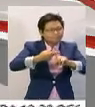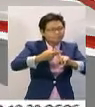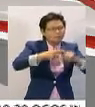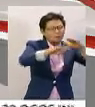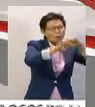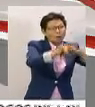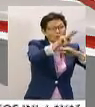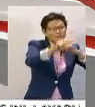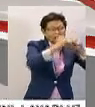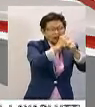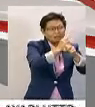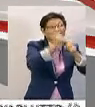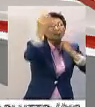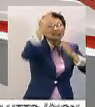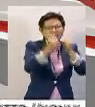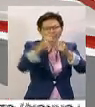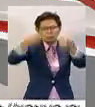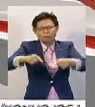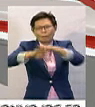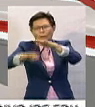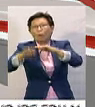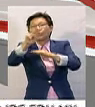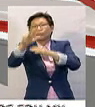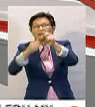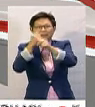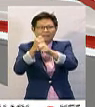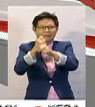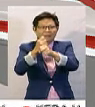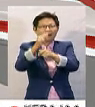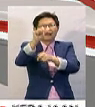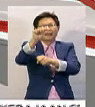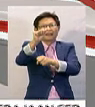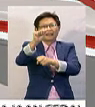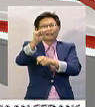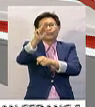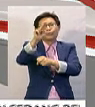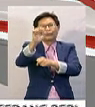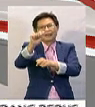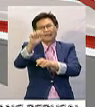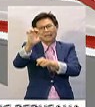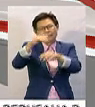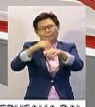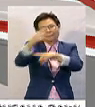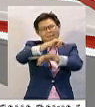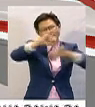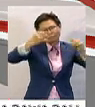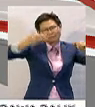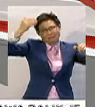bawah 23 tahun negara dengan skuad bawah 23 tahun Emiriah Arab Bersatu UAE Jumaat lalu.